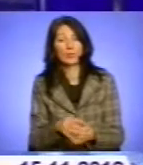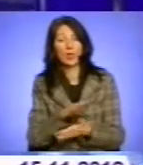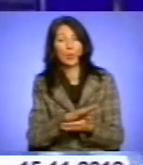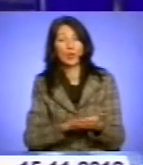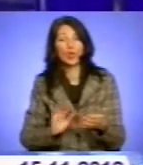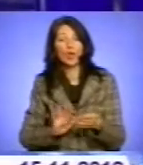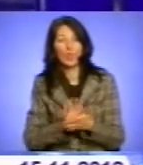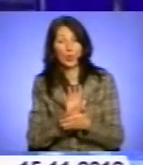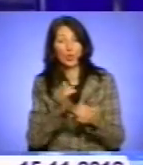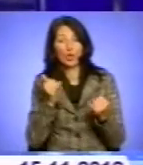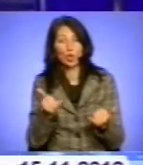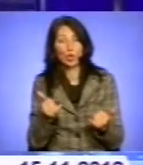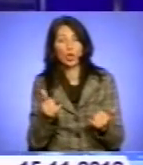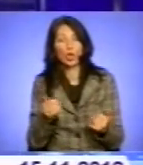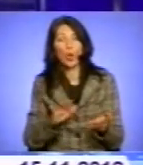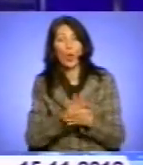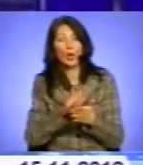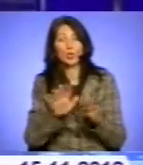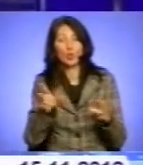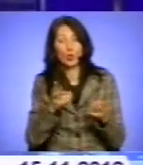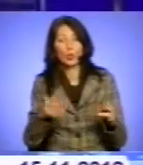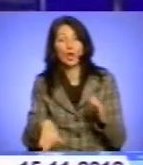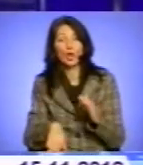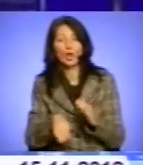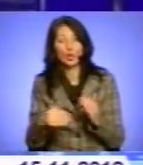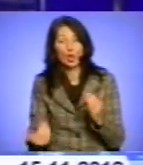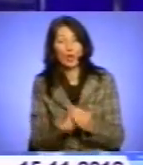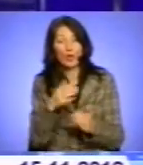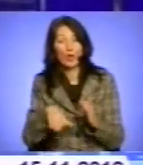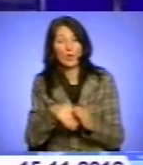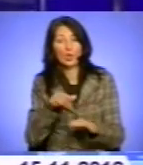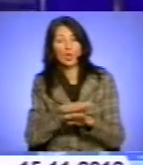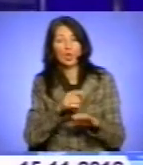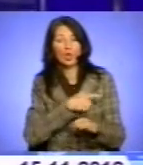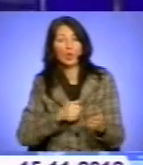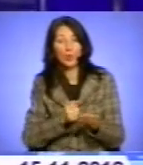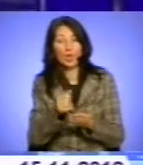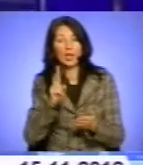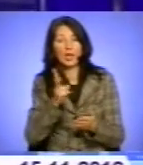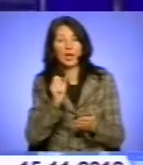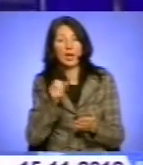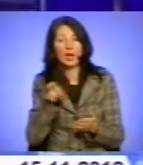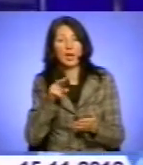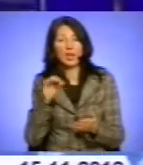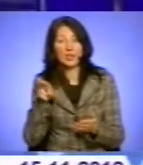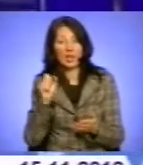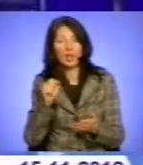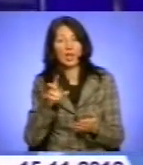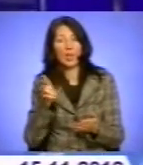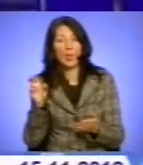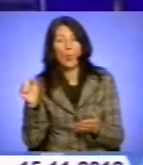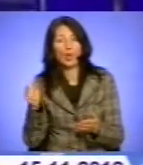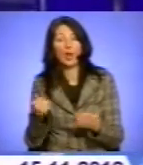Продовжуємо випуск. Сьогодні у прес-клубі новообрані народні депутати Олексій Кайда та Ігор Побер розповіли про майбутню співпрацю у